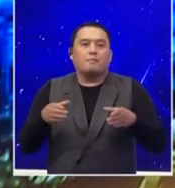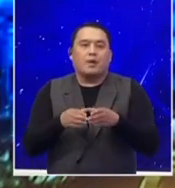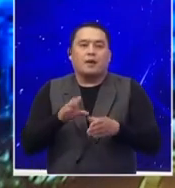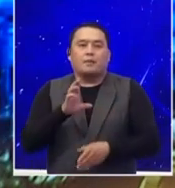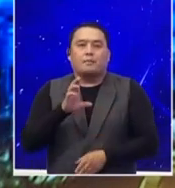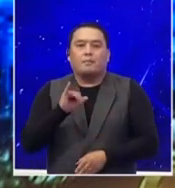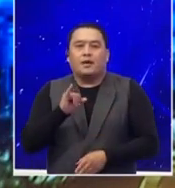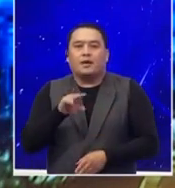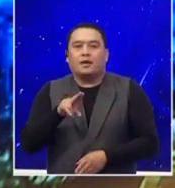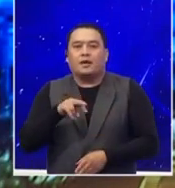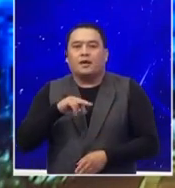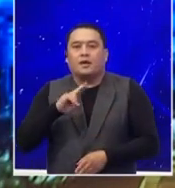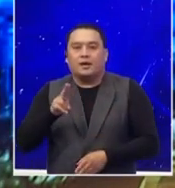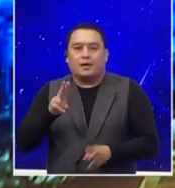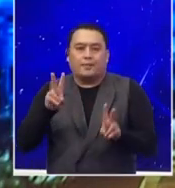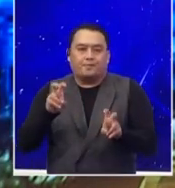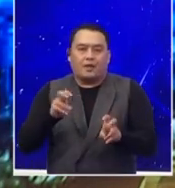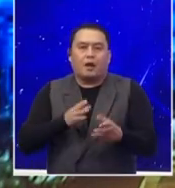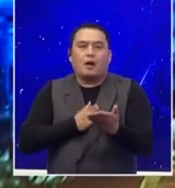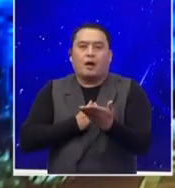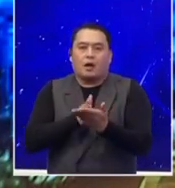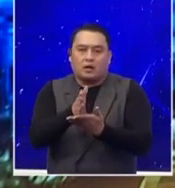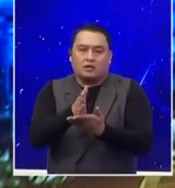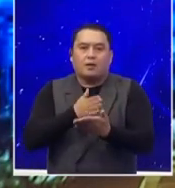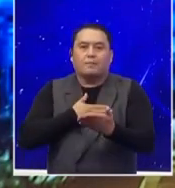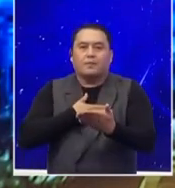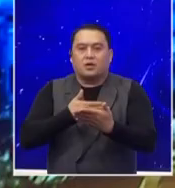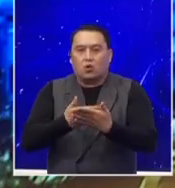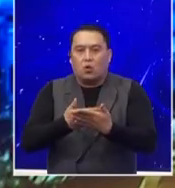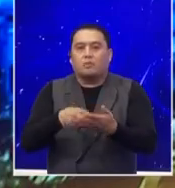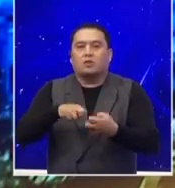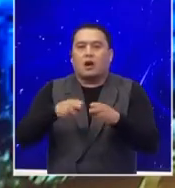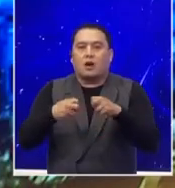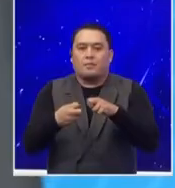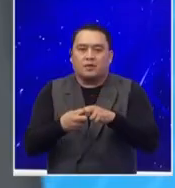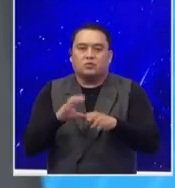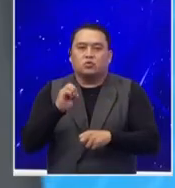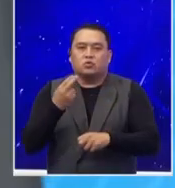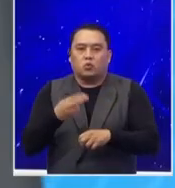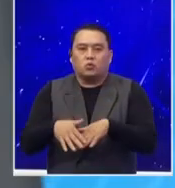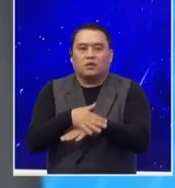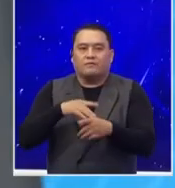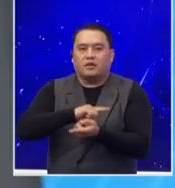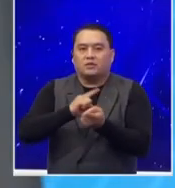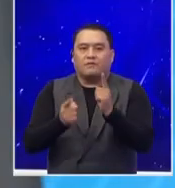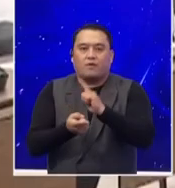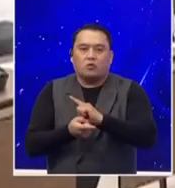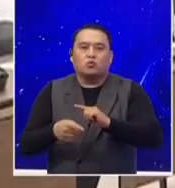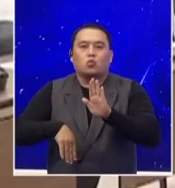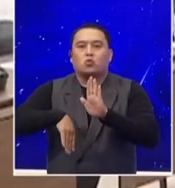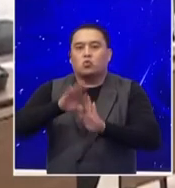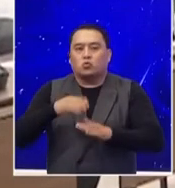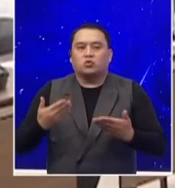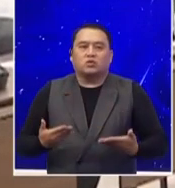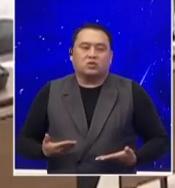Партия «Бирлик» намерена продолжать акцентировать свою деятельность на проблемах социально уязвимых слоев населения и улучшения